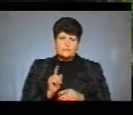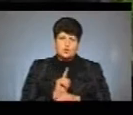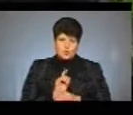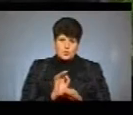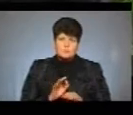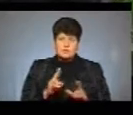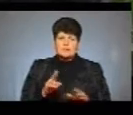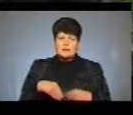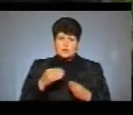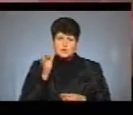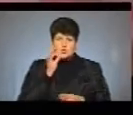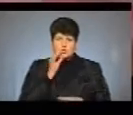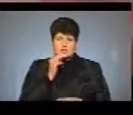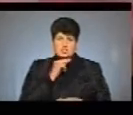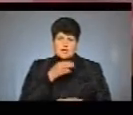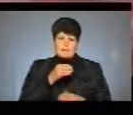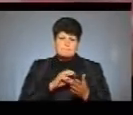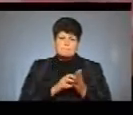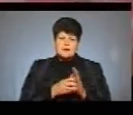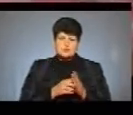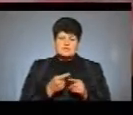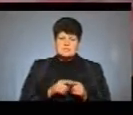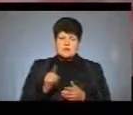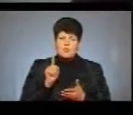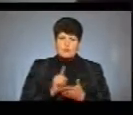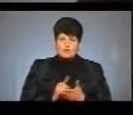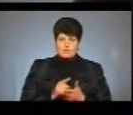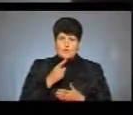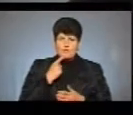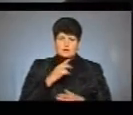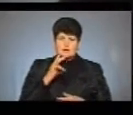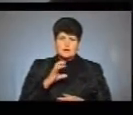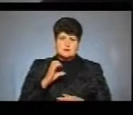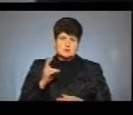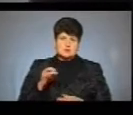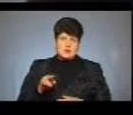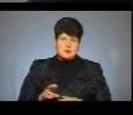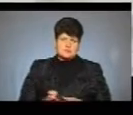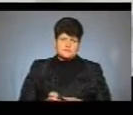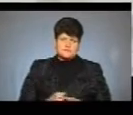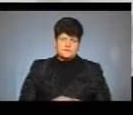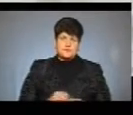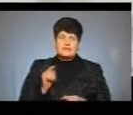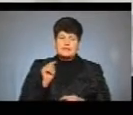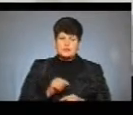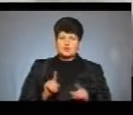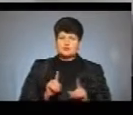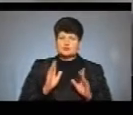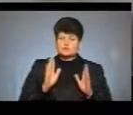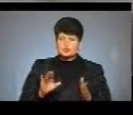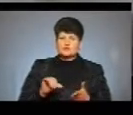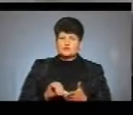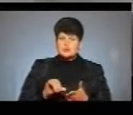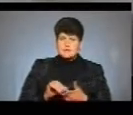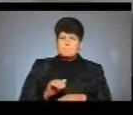Донорові дають солодкий чай і печиво. Такий сніданок обов'язковий, каже Наталія Скочеляс. Для того, щоб стати